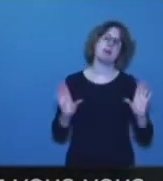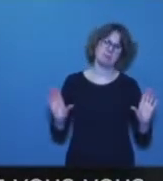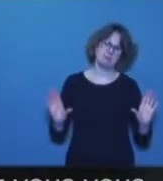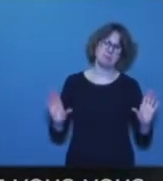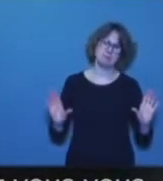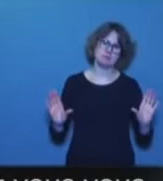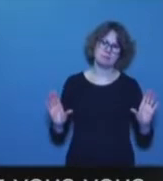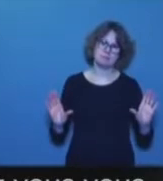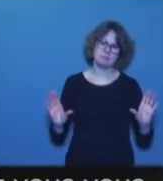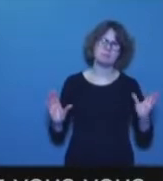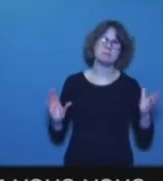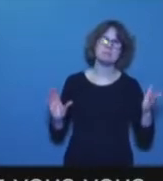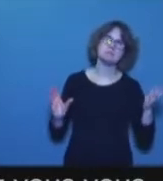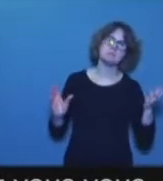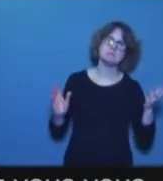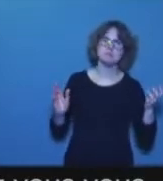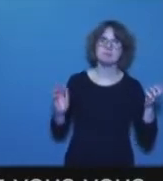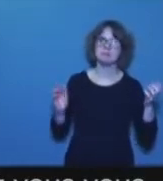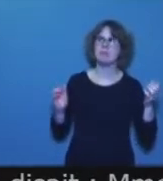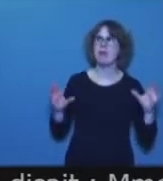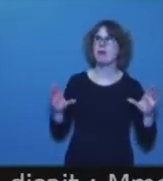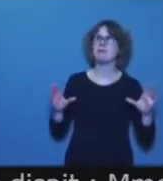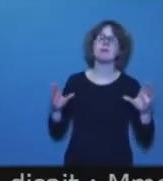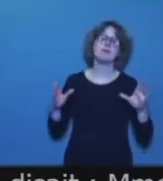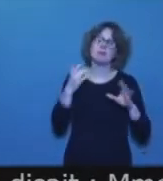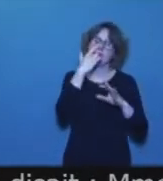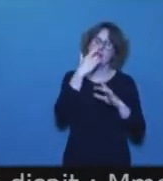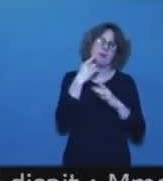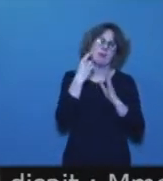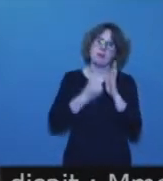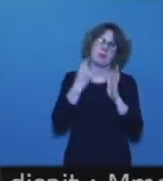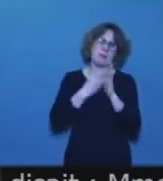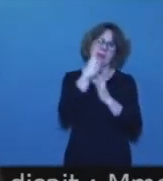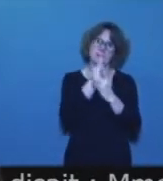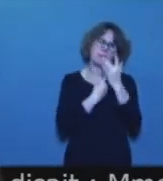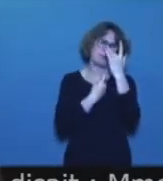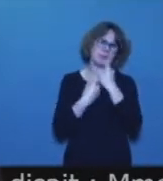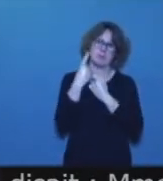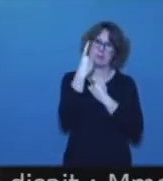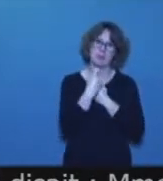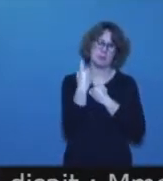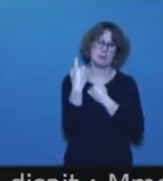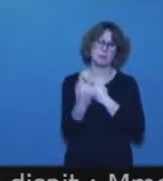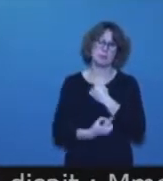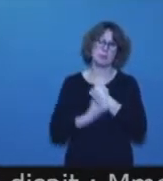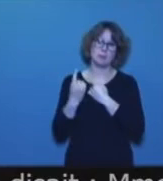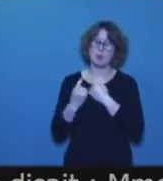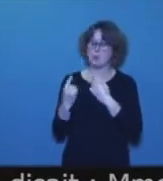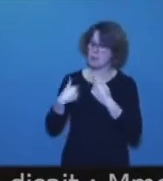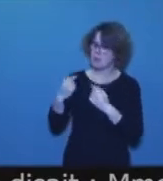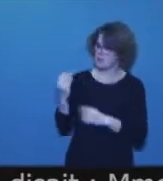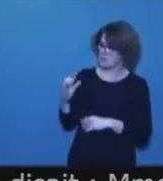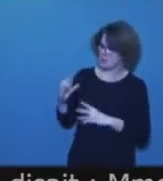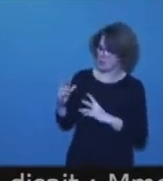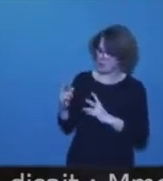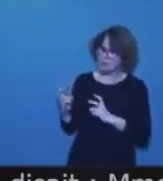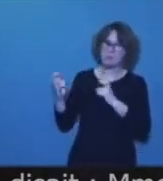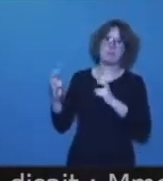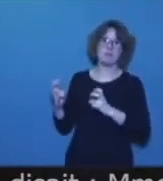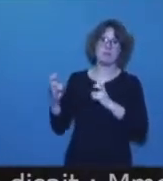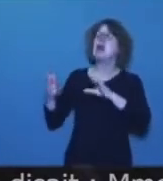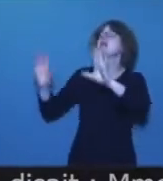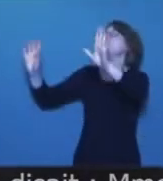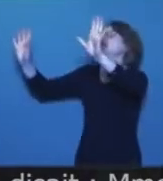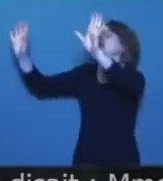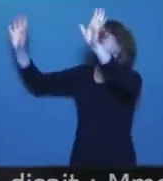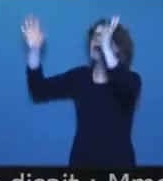Sauf que... bon, je sais que ça ne sert à rien, on me reposera la question 100 fois. Chaque fois que je redirai « Il faut augmenter le SMIC, j'aurai pas le temps de finir ma phrase. « Mme Le